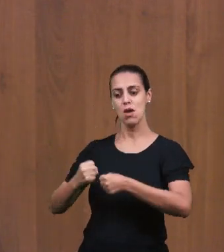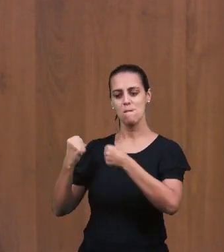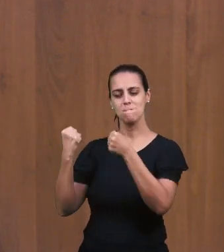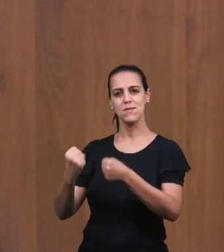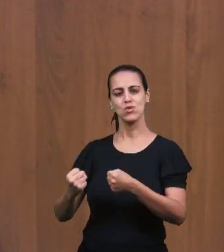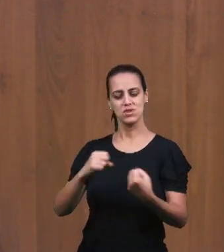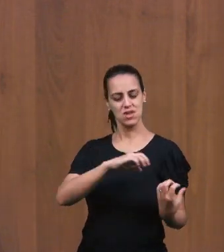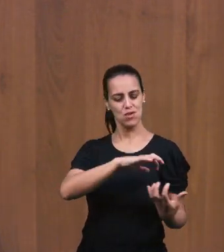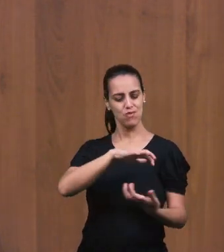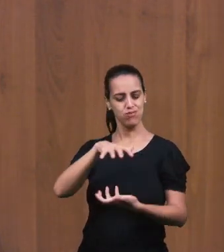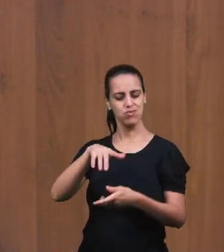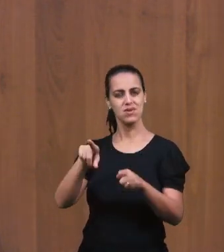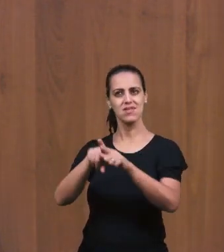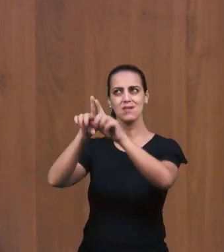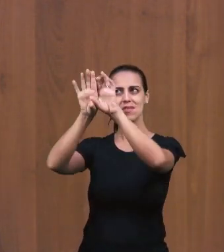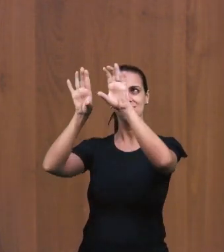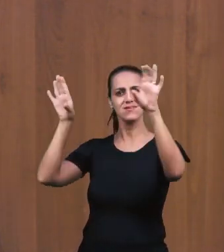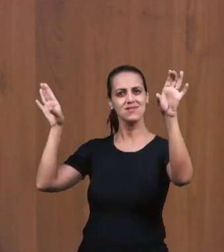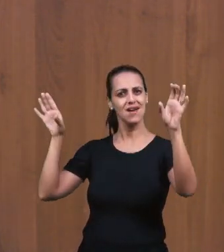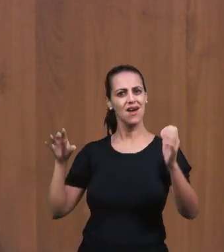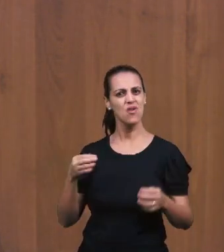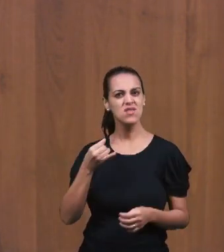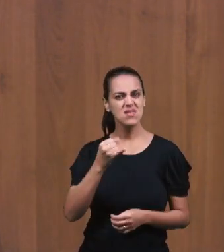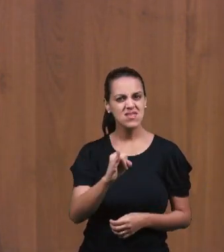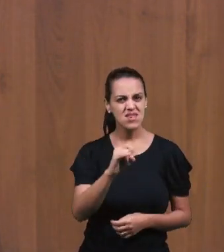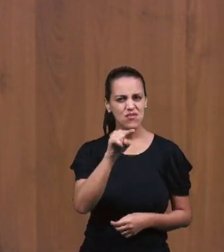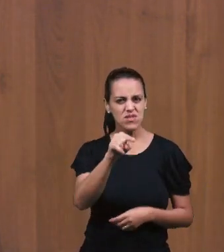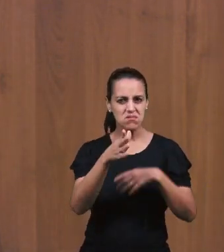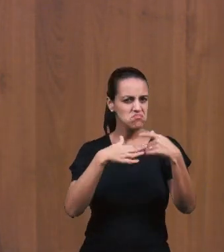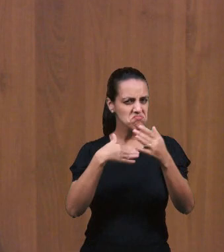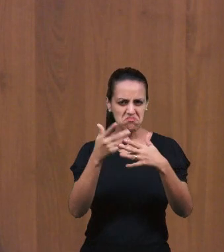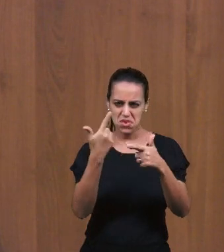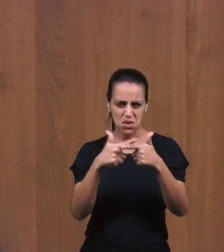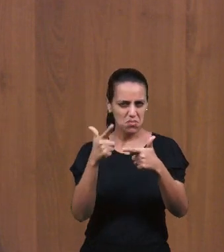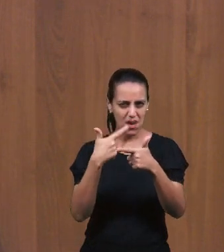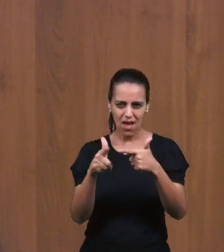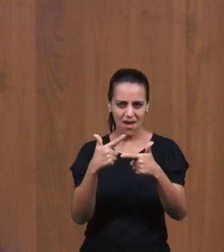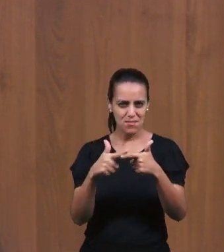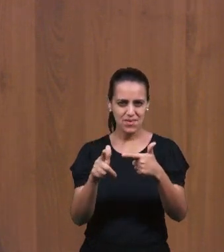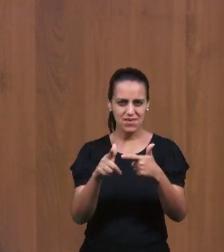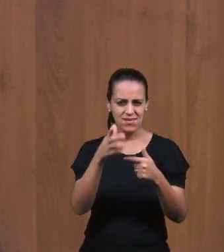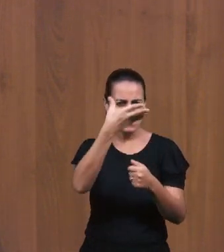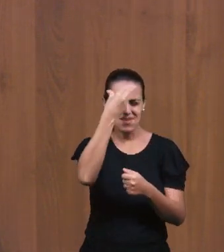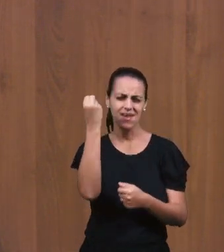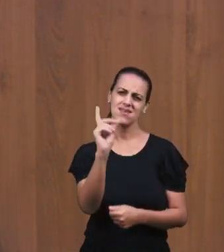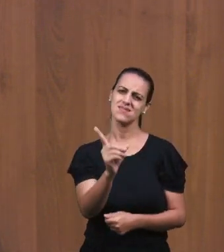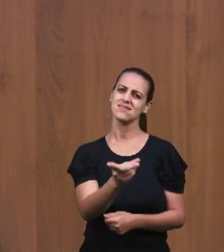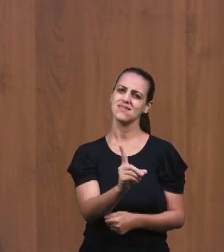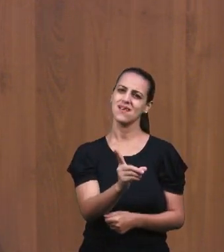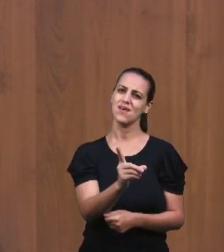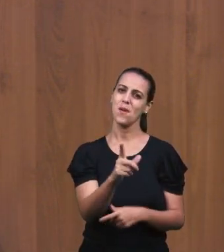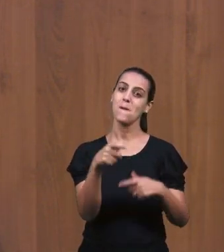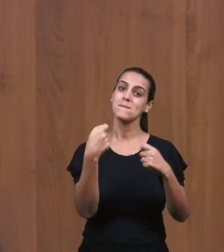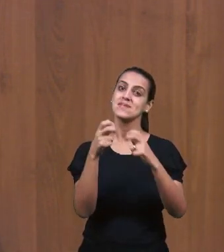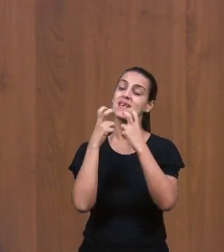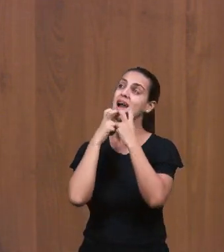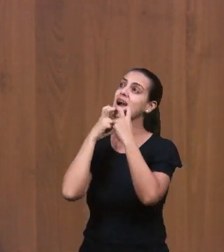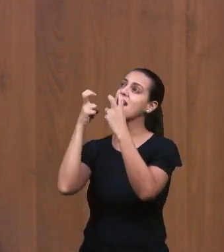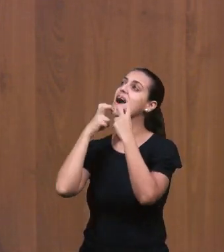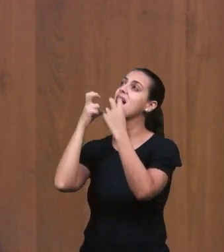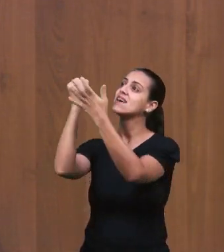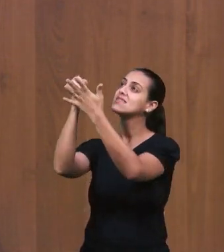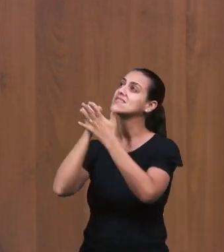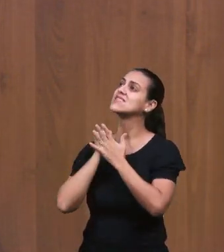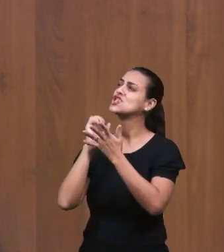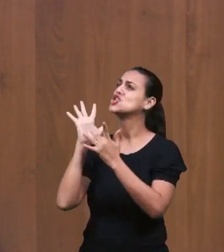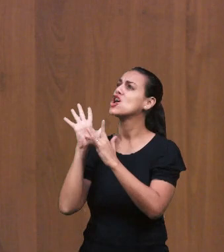sur la terre et sur le ciel. Si vous passez par des problèmes, n'oubliez pas, clamez par secours à